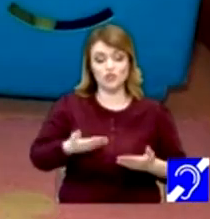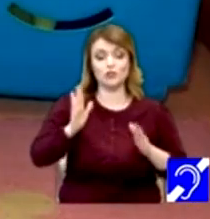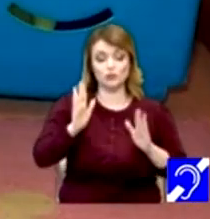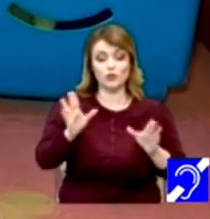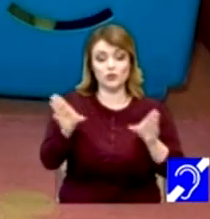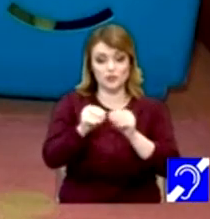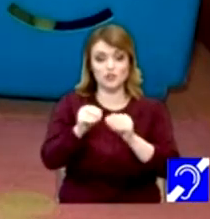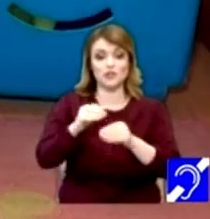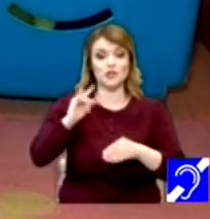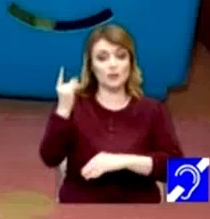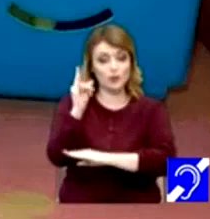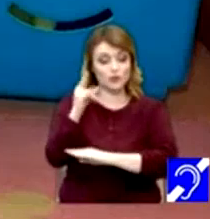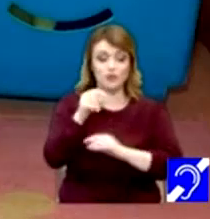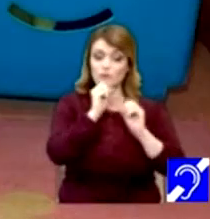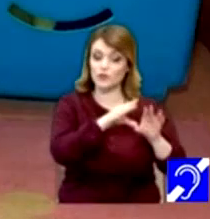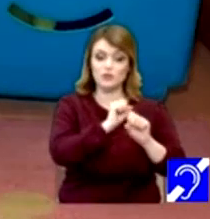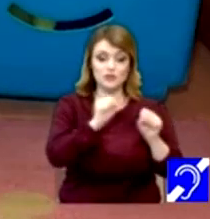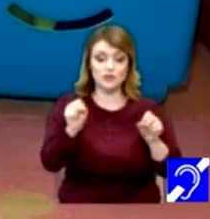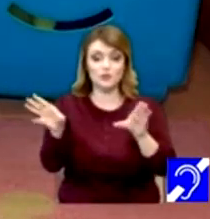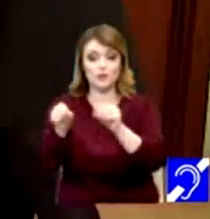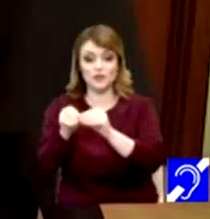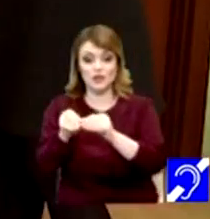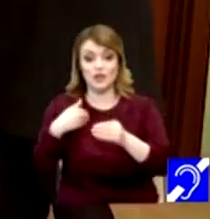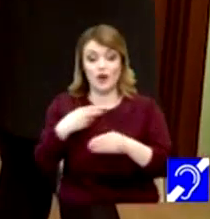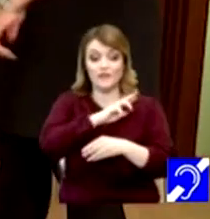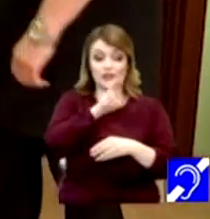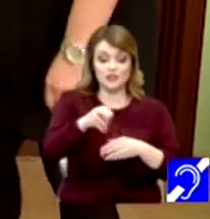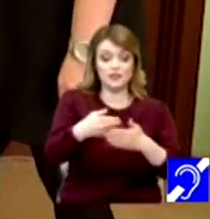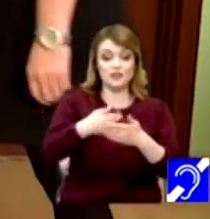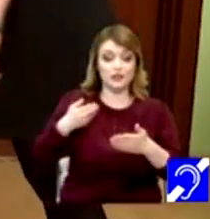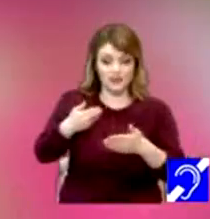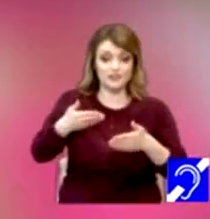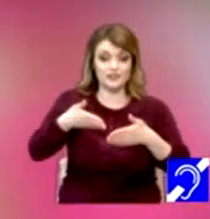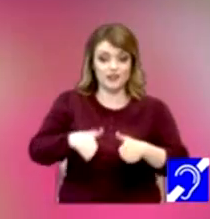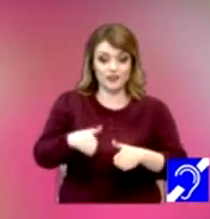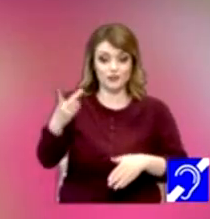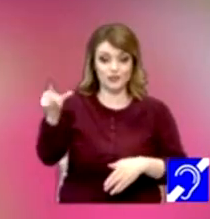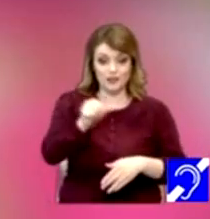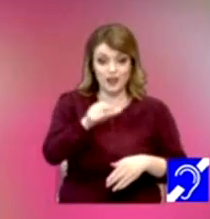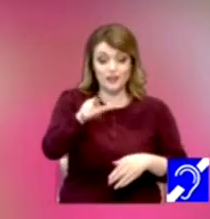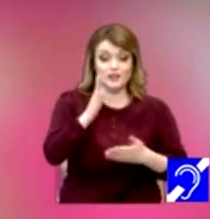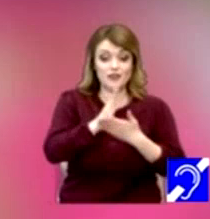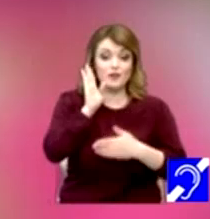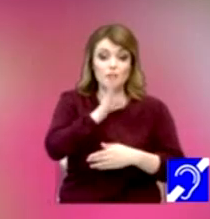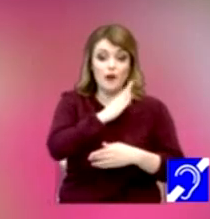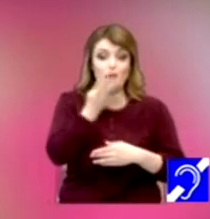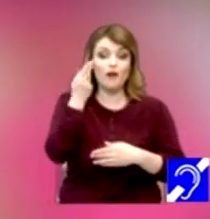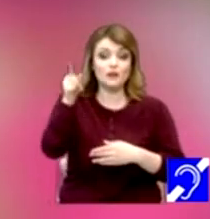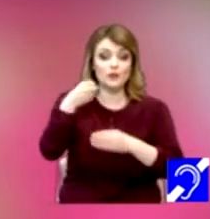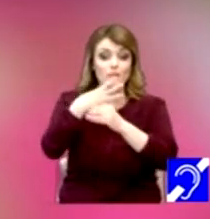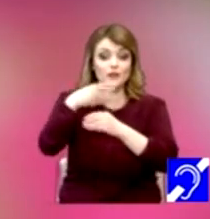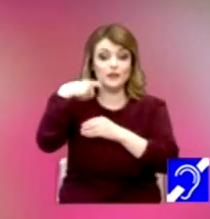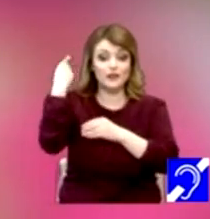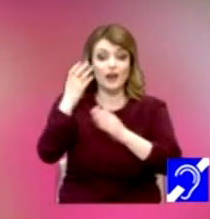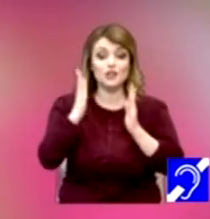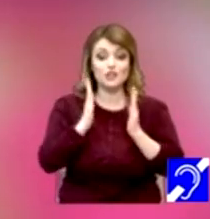venit înainte chiar să nasc o săptămână. Cristina a devenit mamă la 15 ani. Acum fetița ei are 10 ani. În